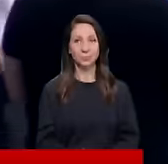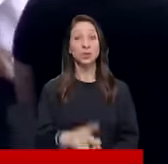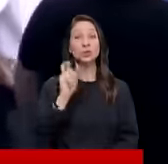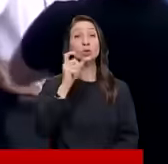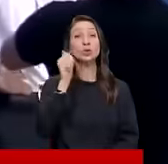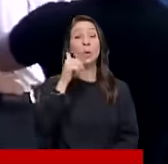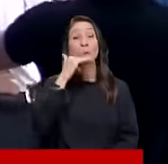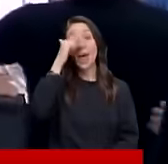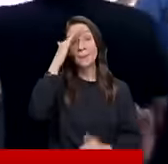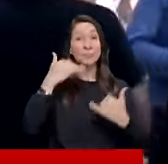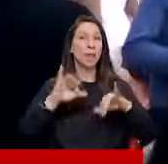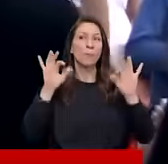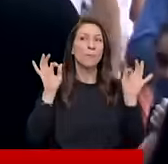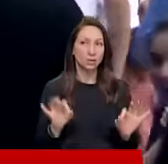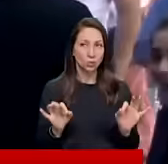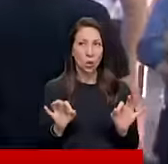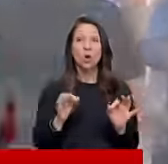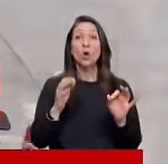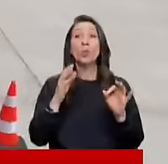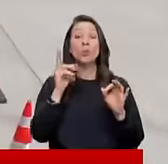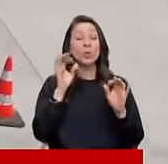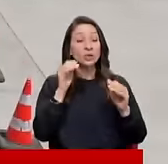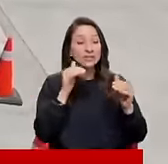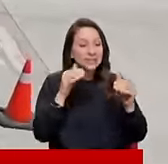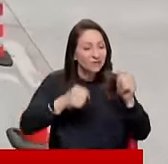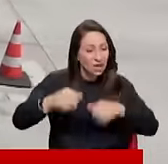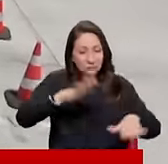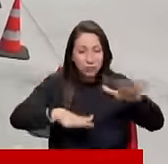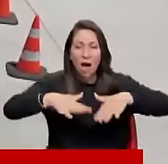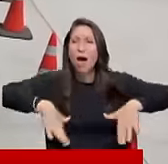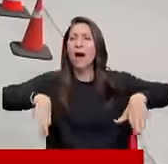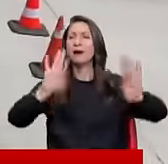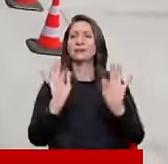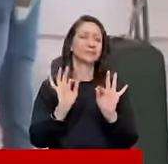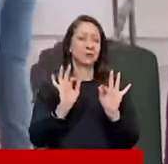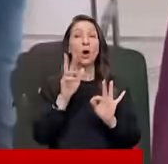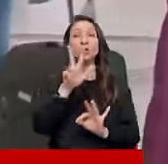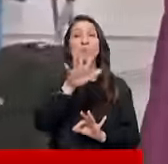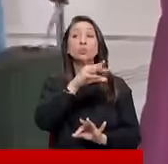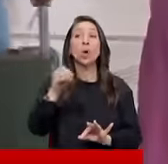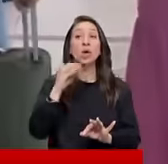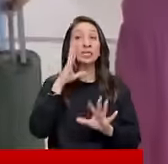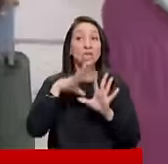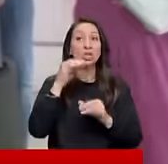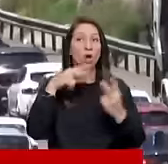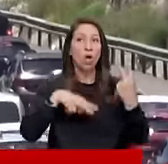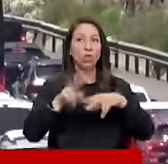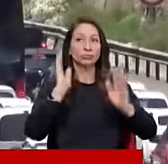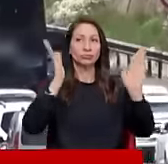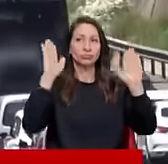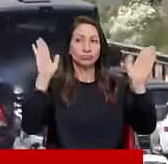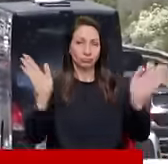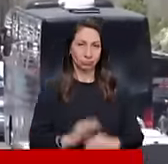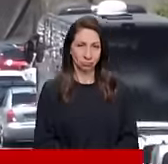9 günlük bayram tatili başlıyor. Büyük göç için valizler hazırlandı. Yaklaşık 35 milyon kişi yollara düşecek.